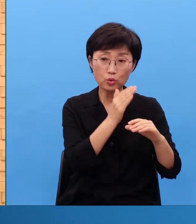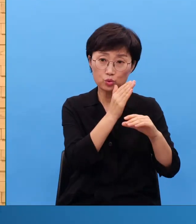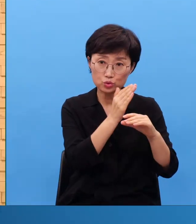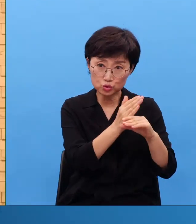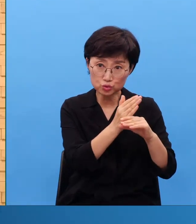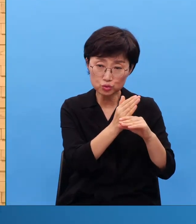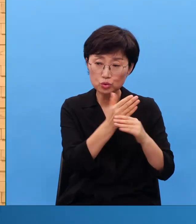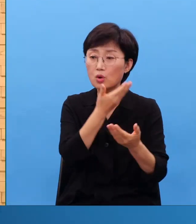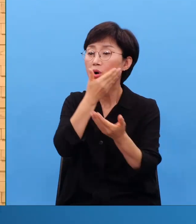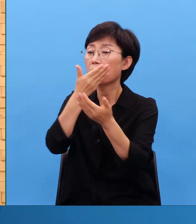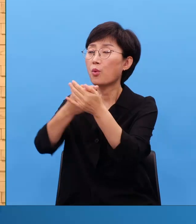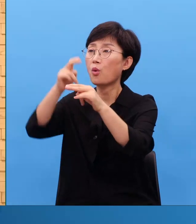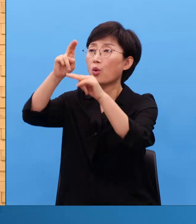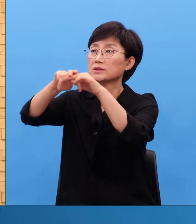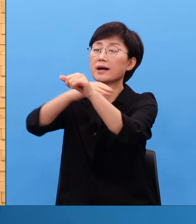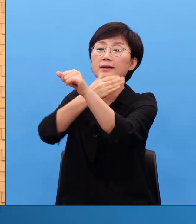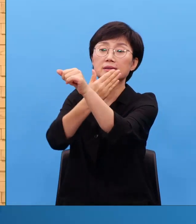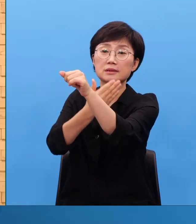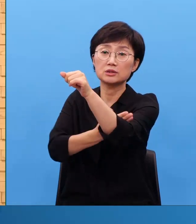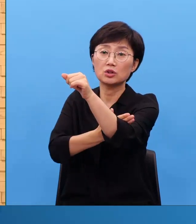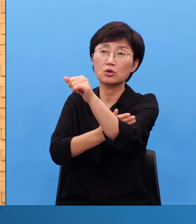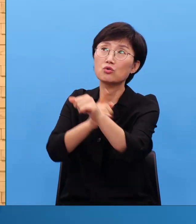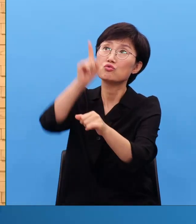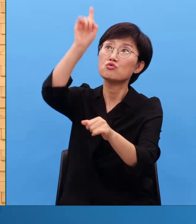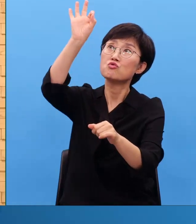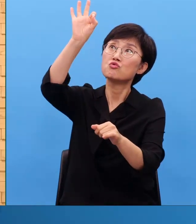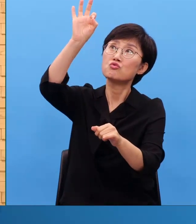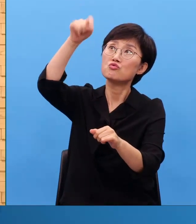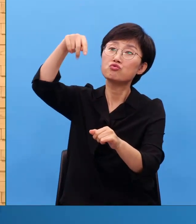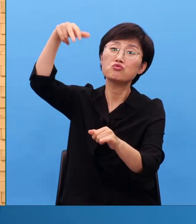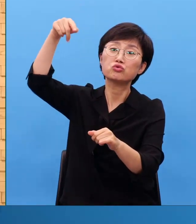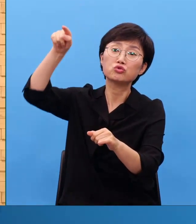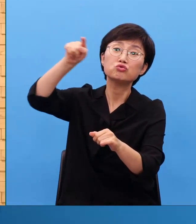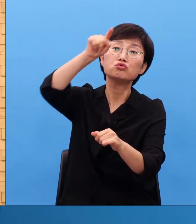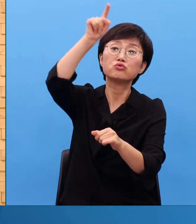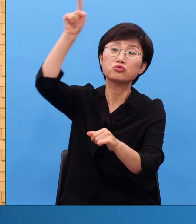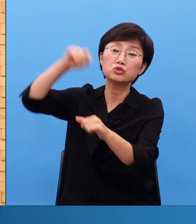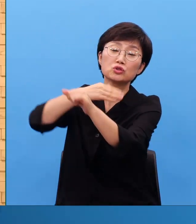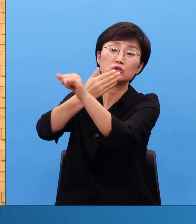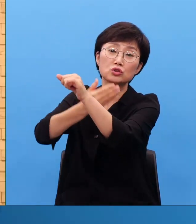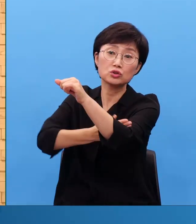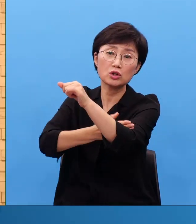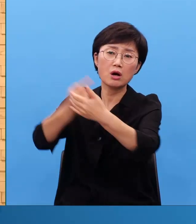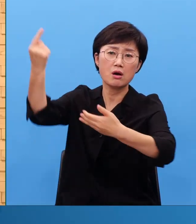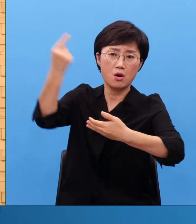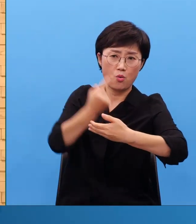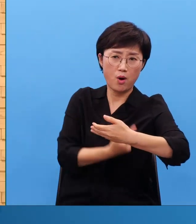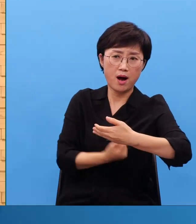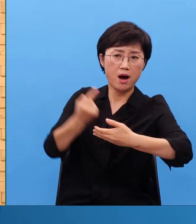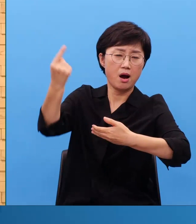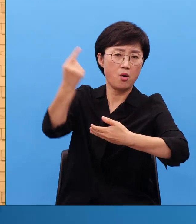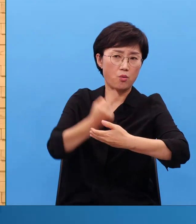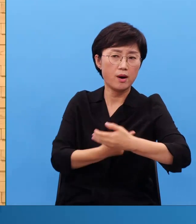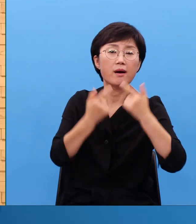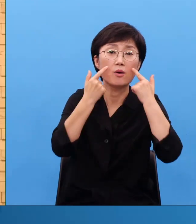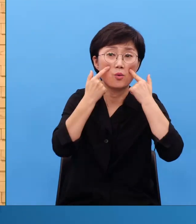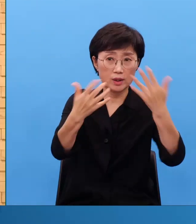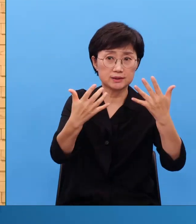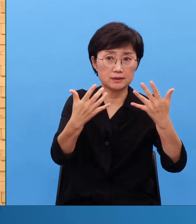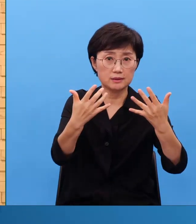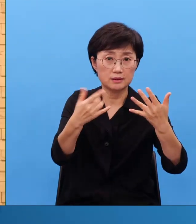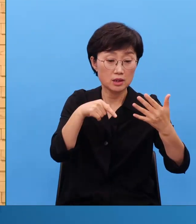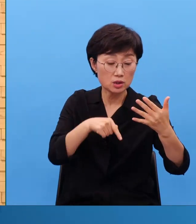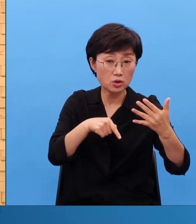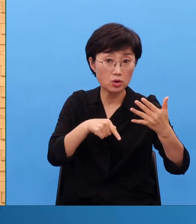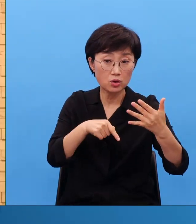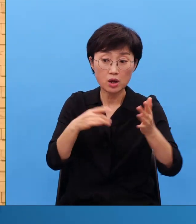내게 임하는 거다. And when I pray, when I enjoy that, the 저는 power 거예요, of the 그렇죠? throne, the power of the 이게 universe 착각이 comes 아닙니다. upon me. This is not a coincidence or a 예수님이 conception. 말씀하세요. This is the words